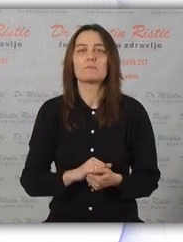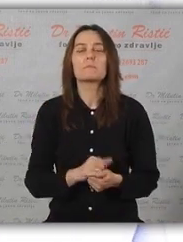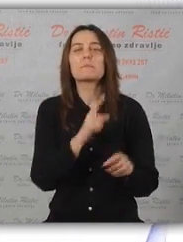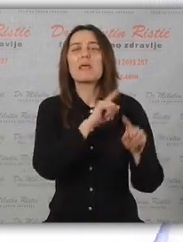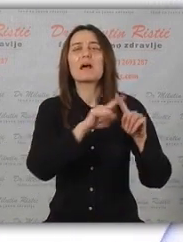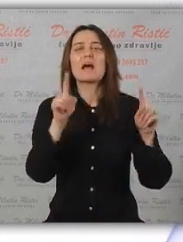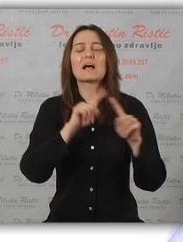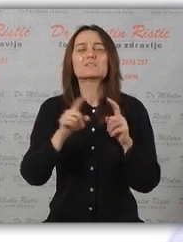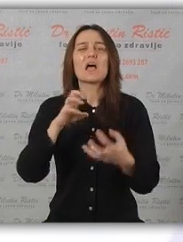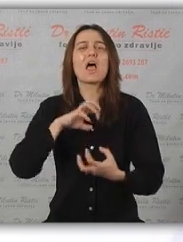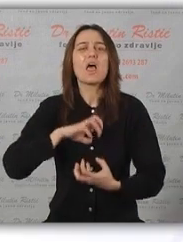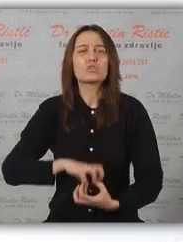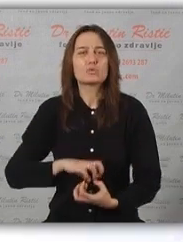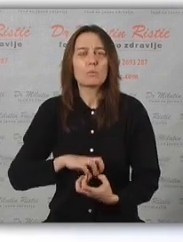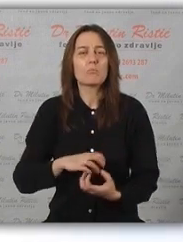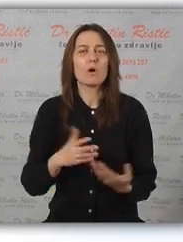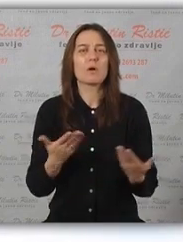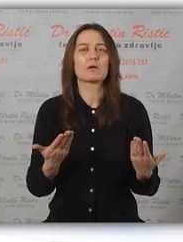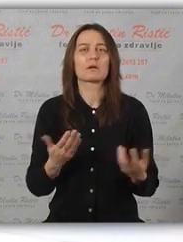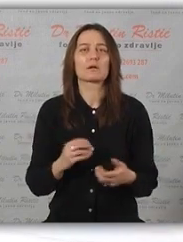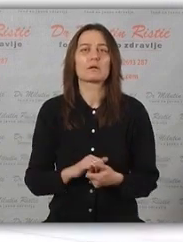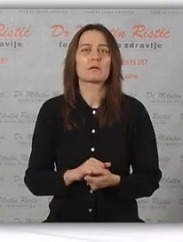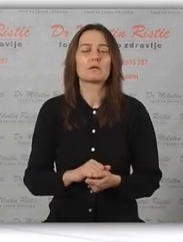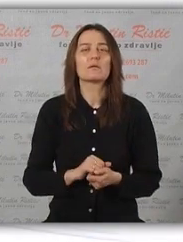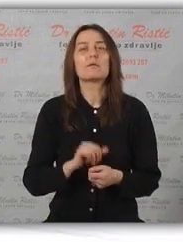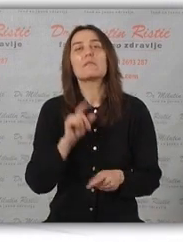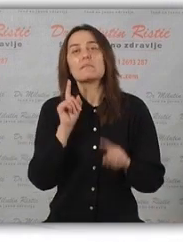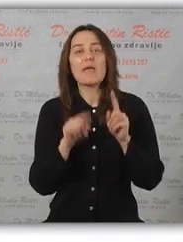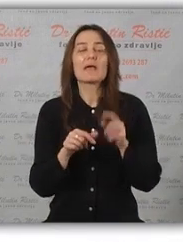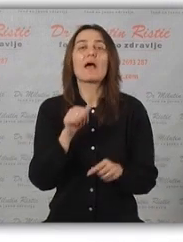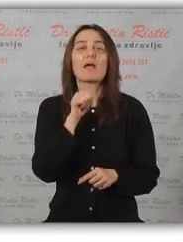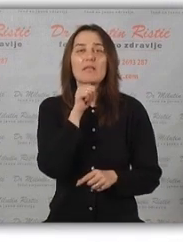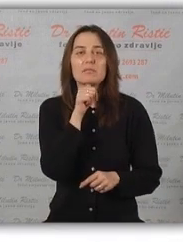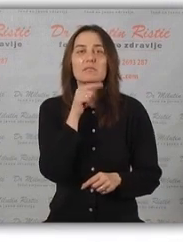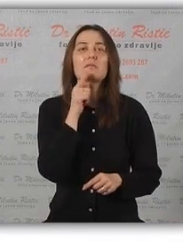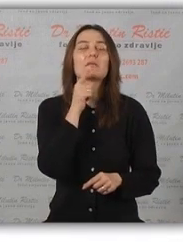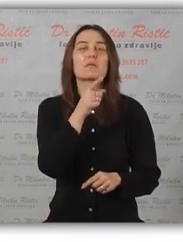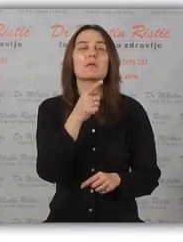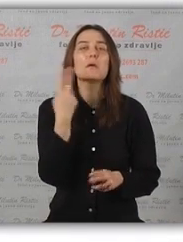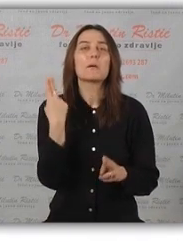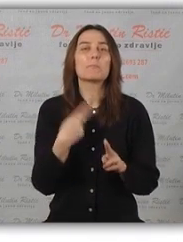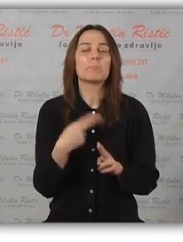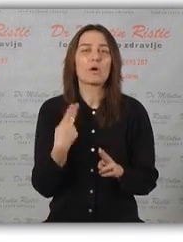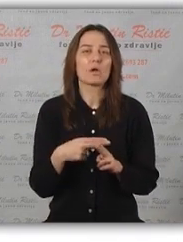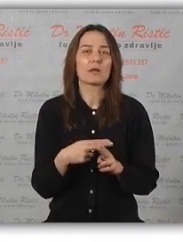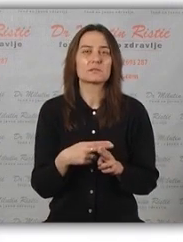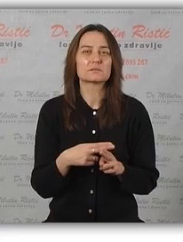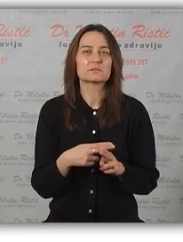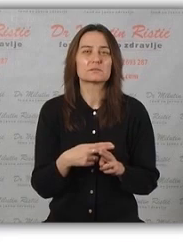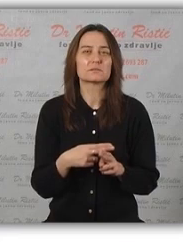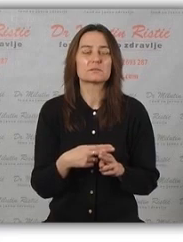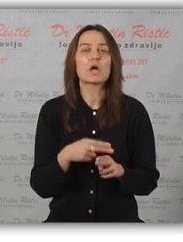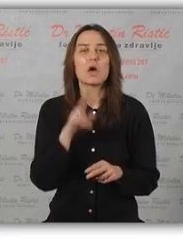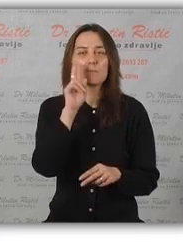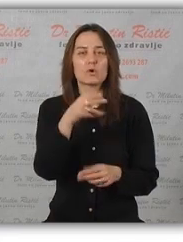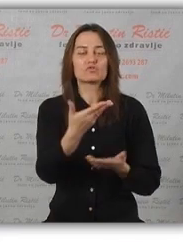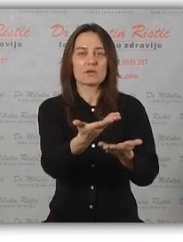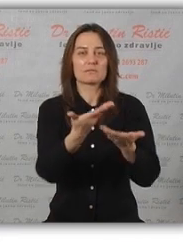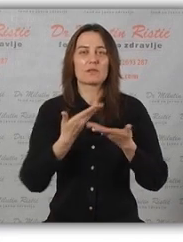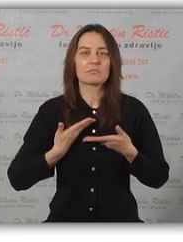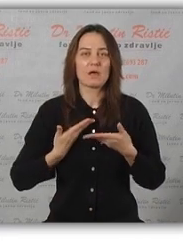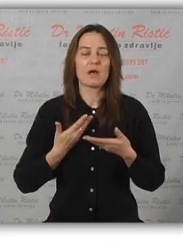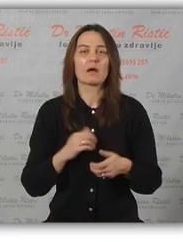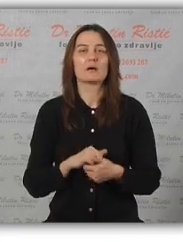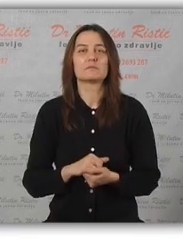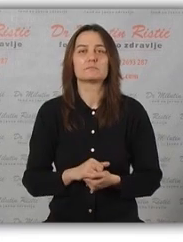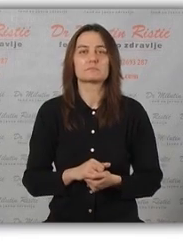creva, razne tumorske lezije, nekad i refluksna bolest može